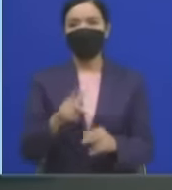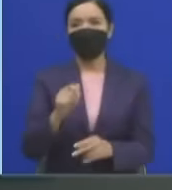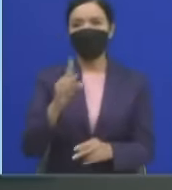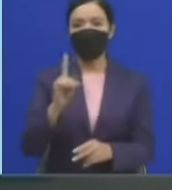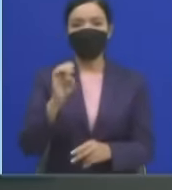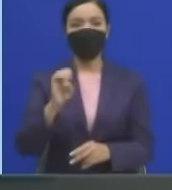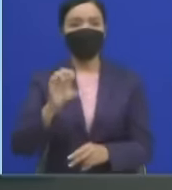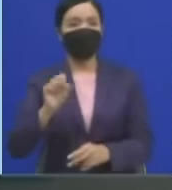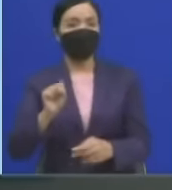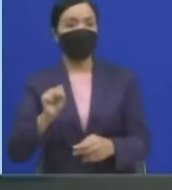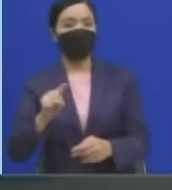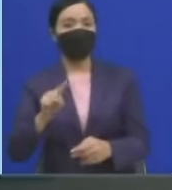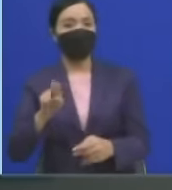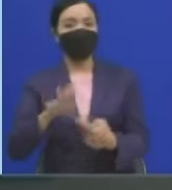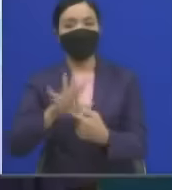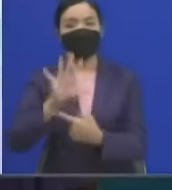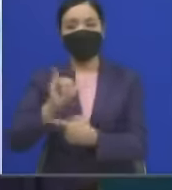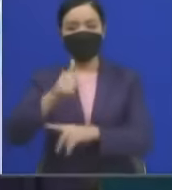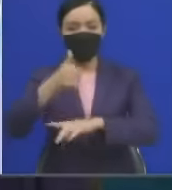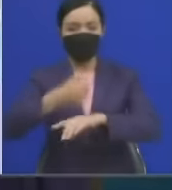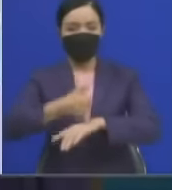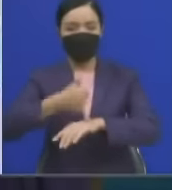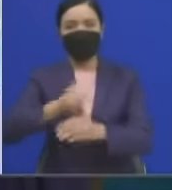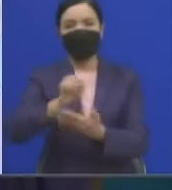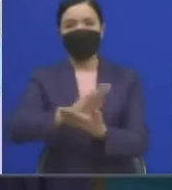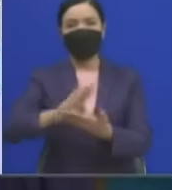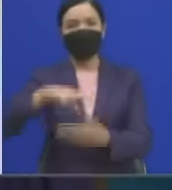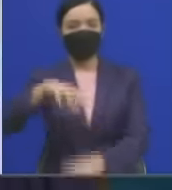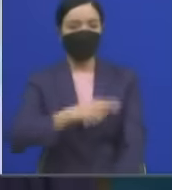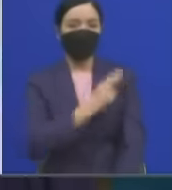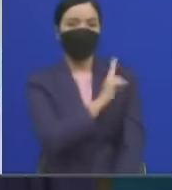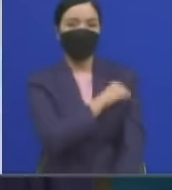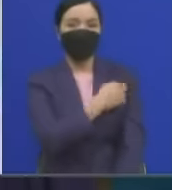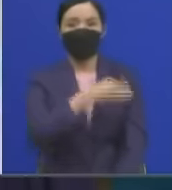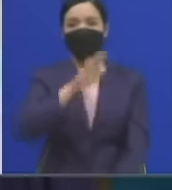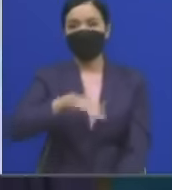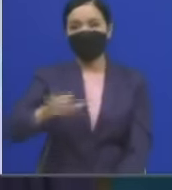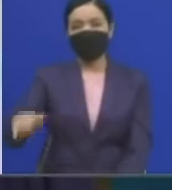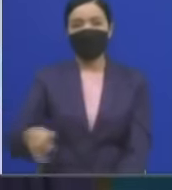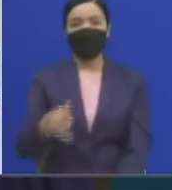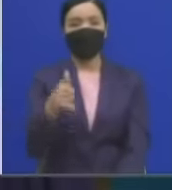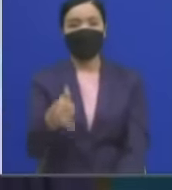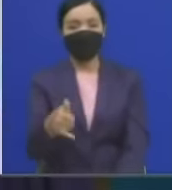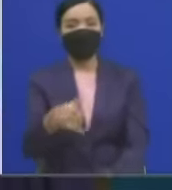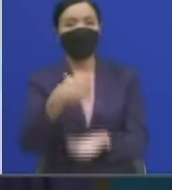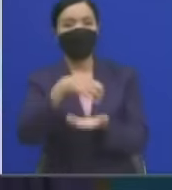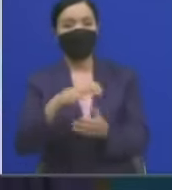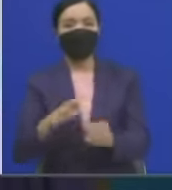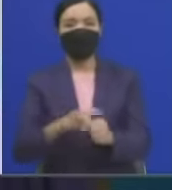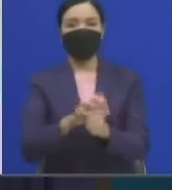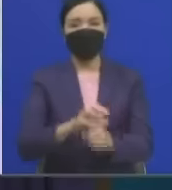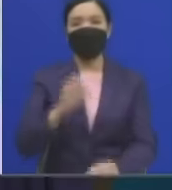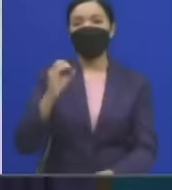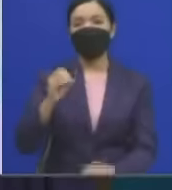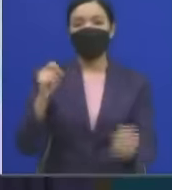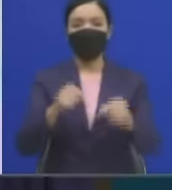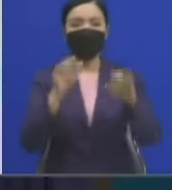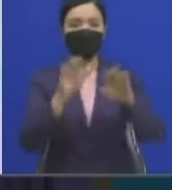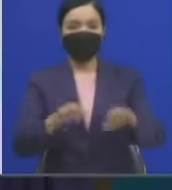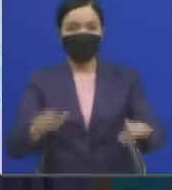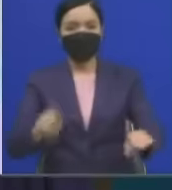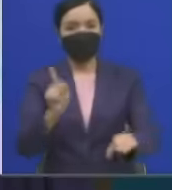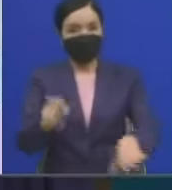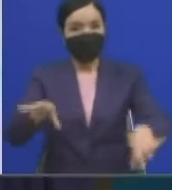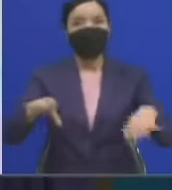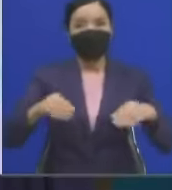พัฒตาตั้งซึ่งเป็นผอ.ของสถาบันโรงพยาบาลเด็กนะคะคุณหมอบอกว่าภาพรวมของสายพันธุ์โอมิครอนในเด็กเนี่ยต้องย